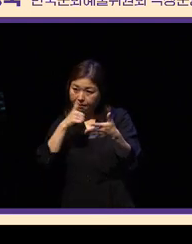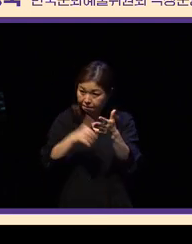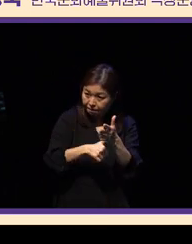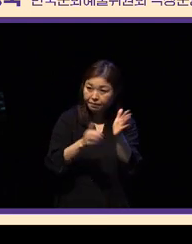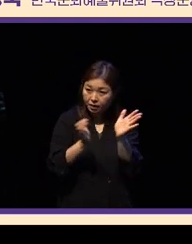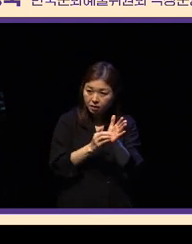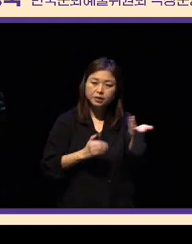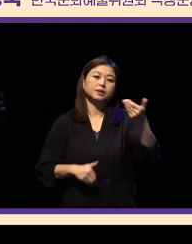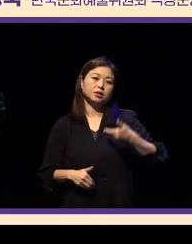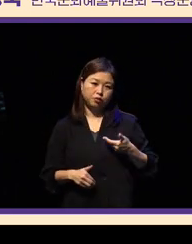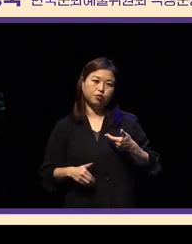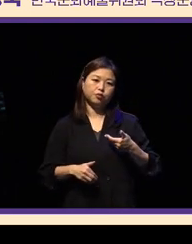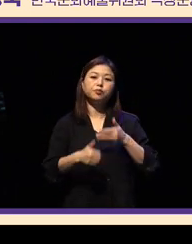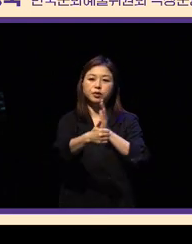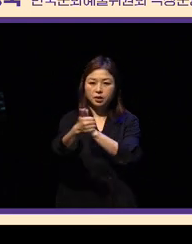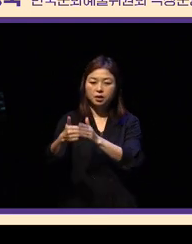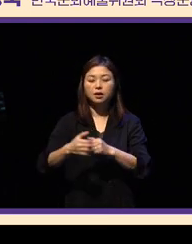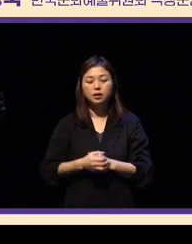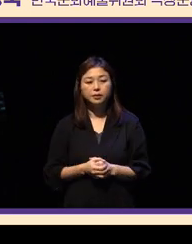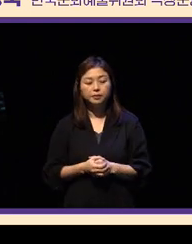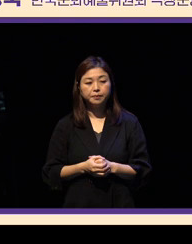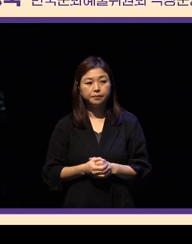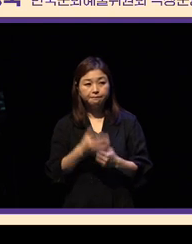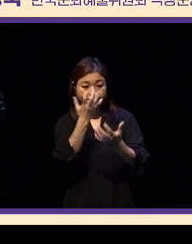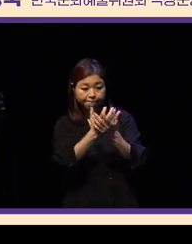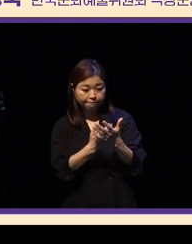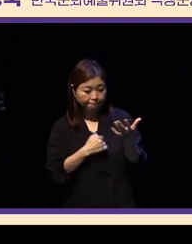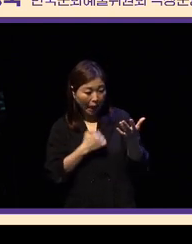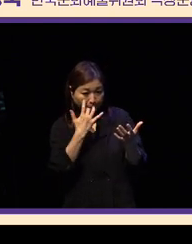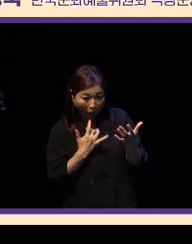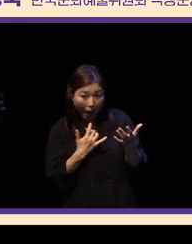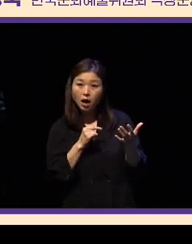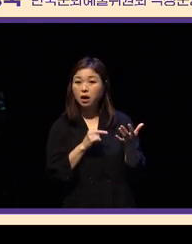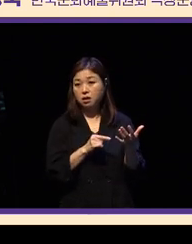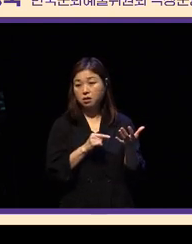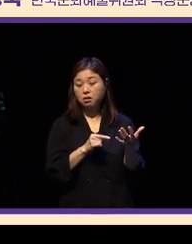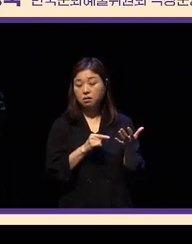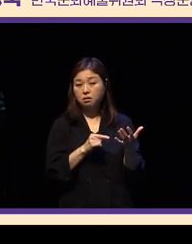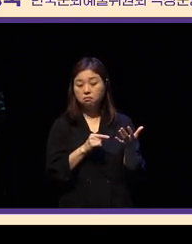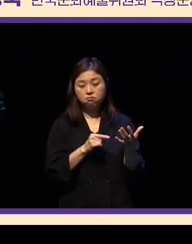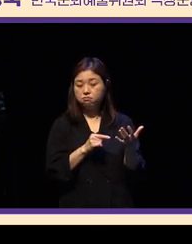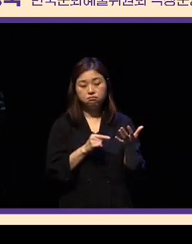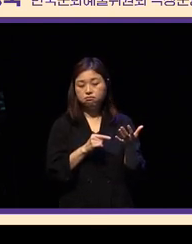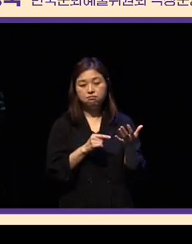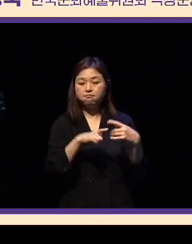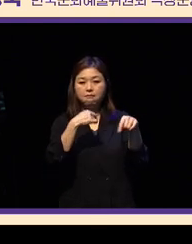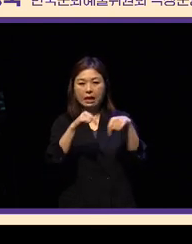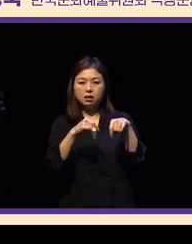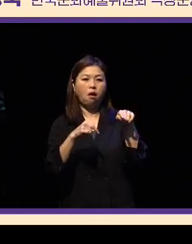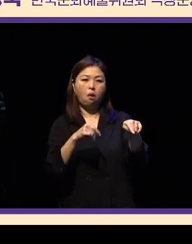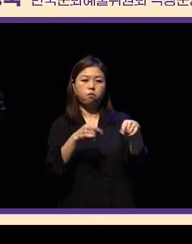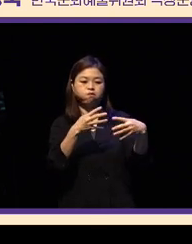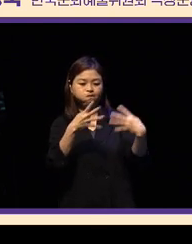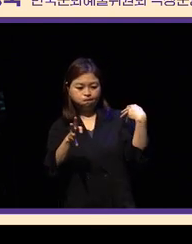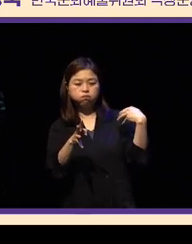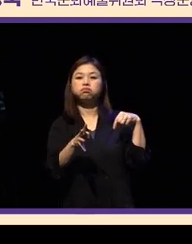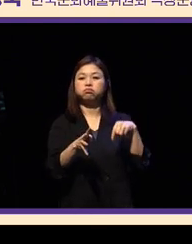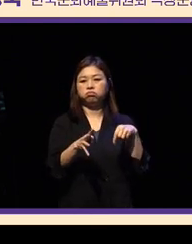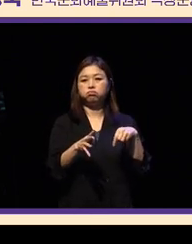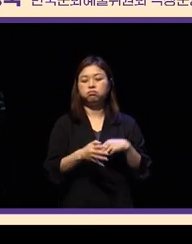통해서 제출해 주시길 부탁드립니다. 해당 자료가 누락됐을 경우에는 행정 결격